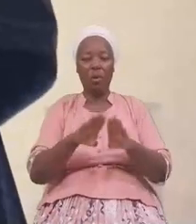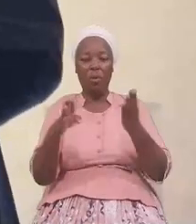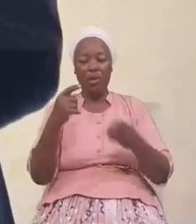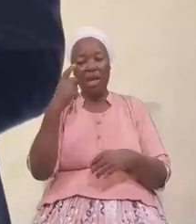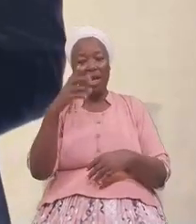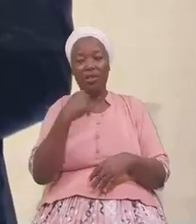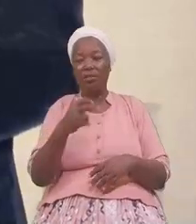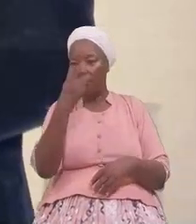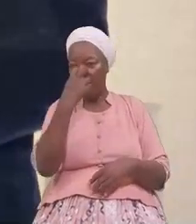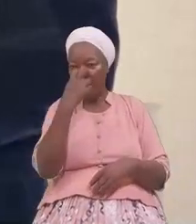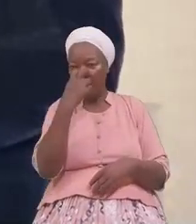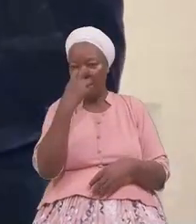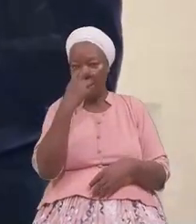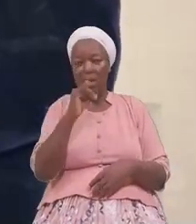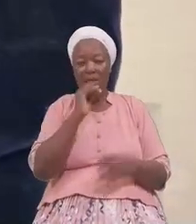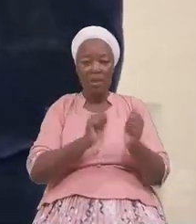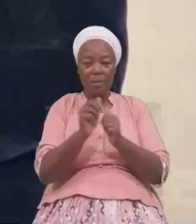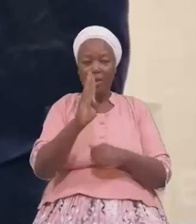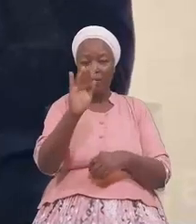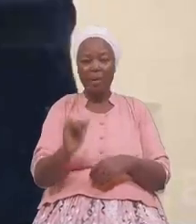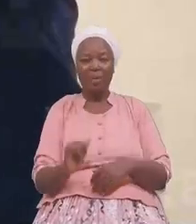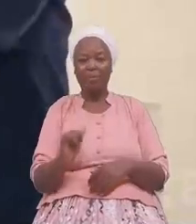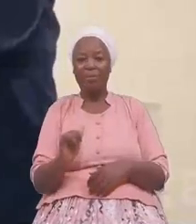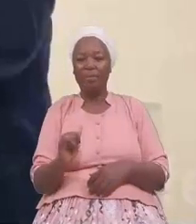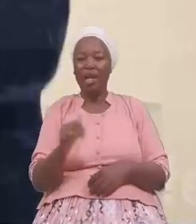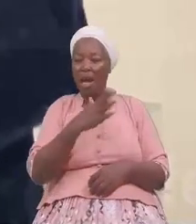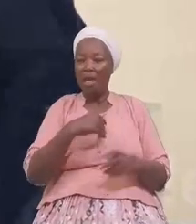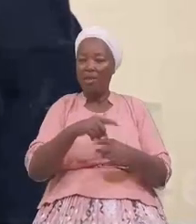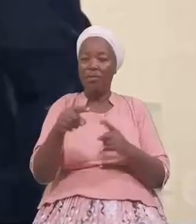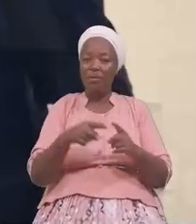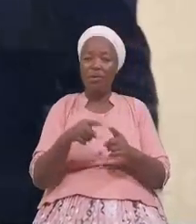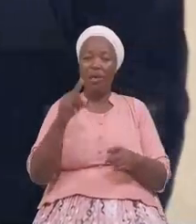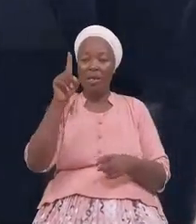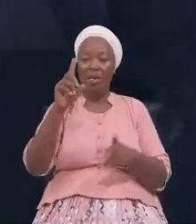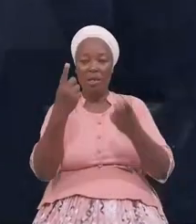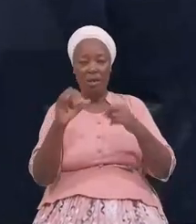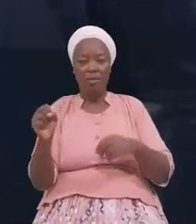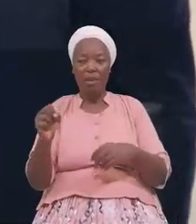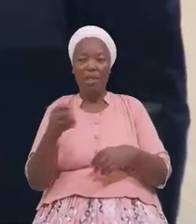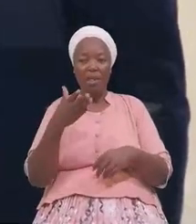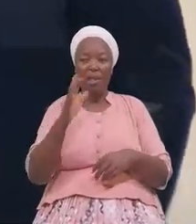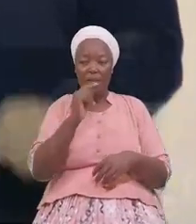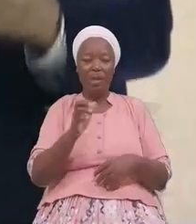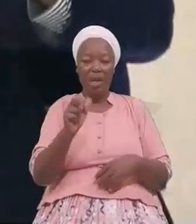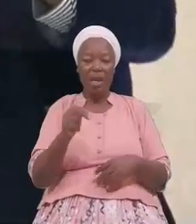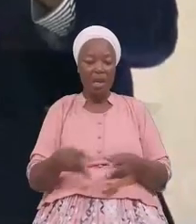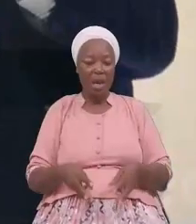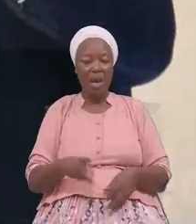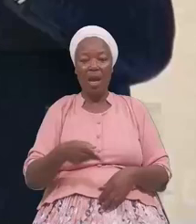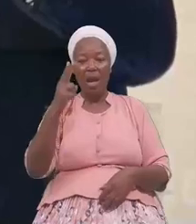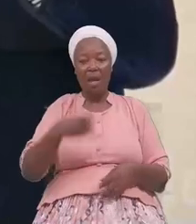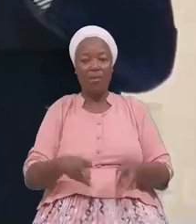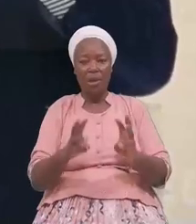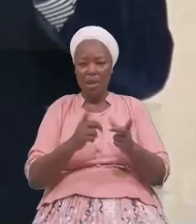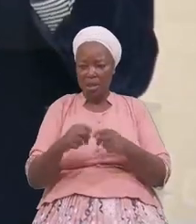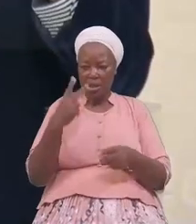aveugles, est en train de passer. Et quand il viendra, il y aura un chemin frayé. Il a dit, ah, je